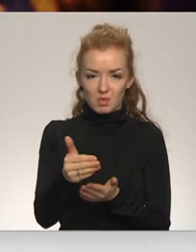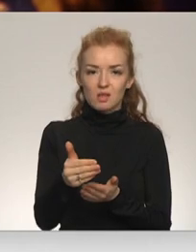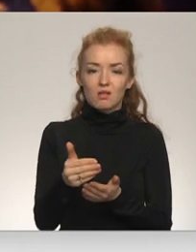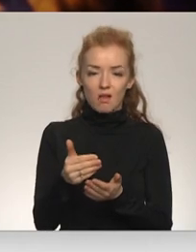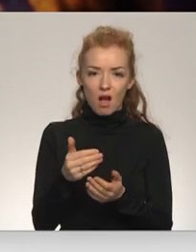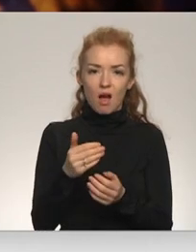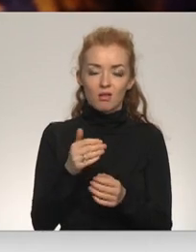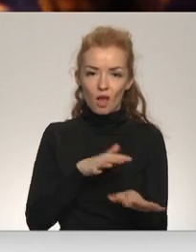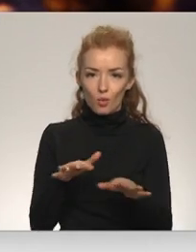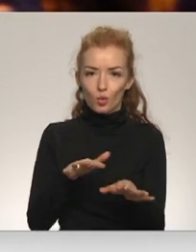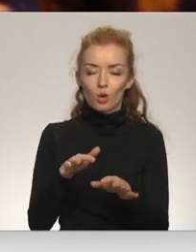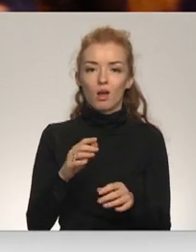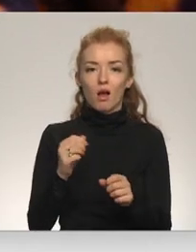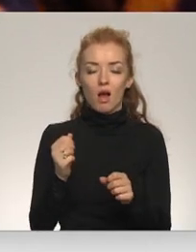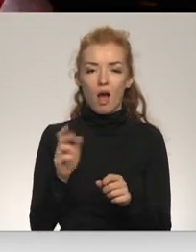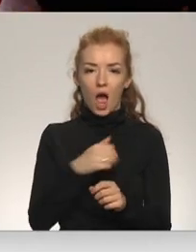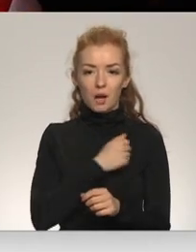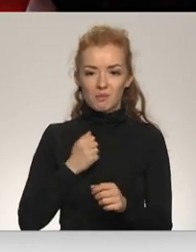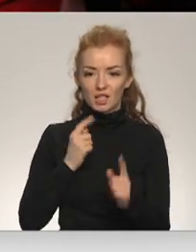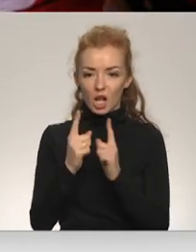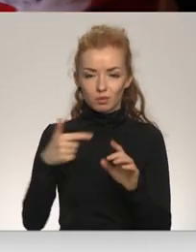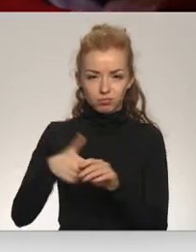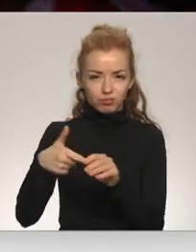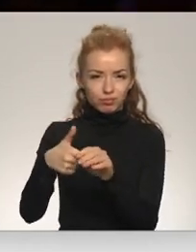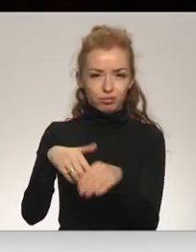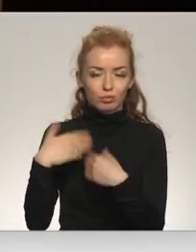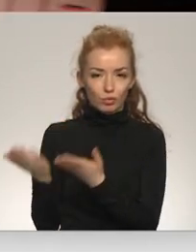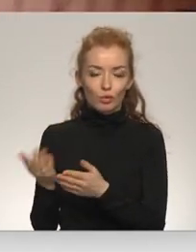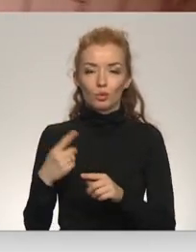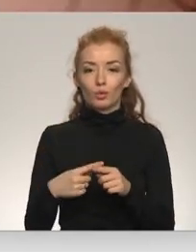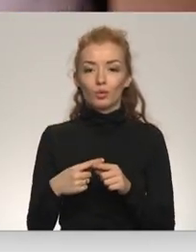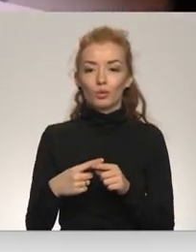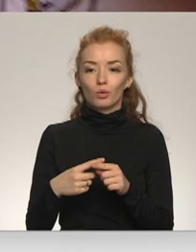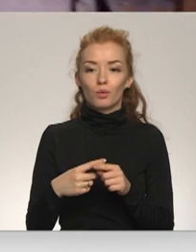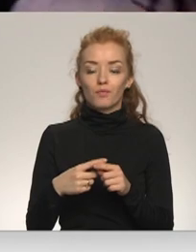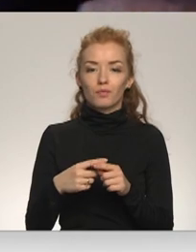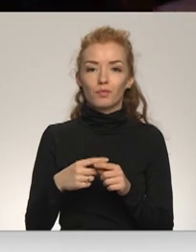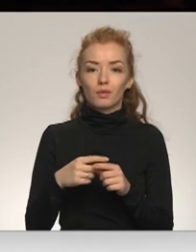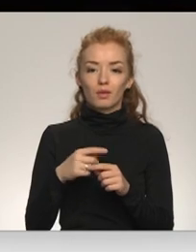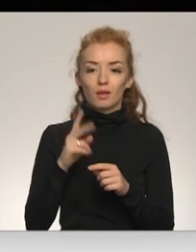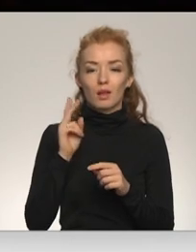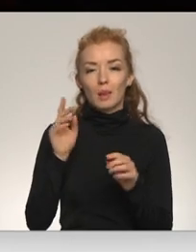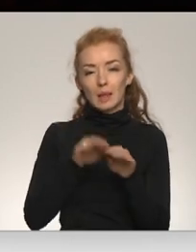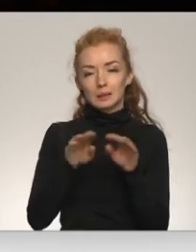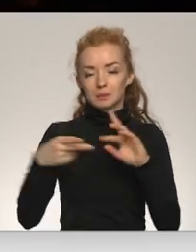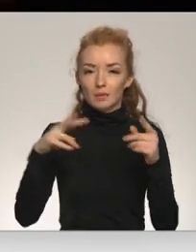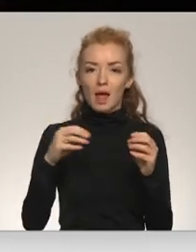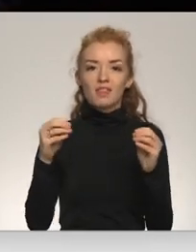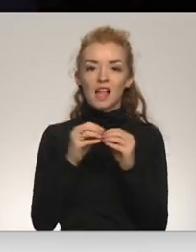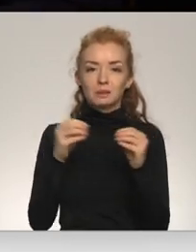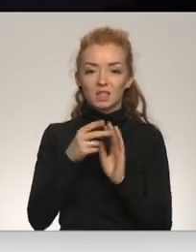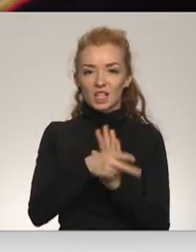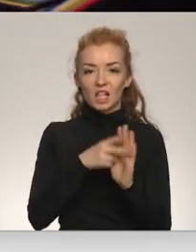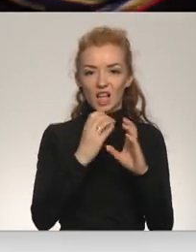palīdzības transports, gan armijas transports. Tas ir apmēram, teiktu, tā kā dzelzceļa 10 cisternas, kas pašlaik jau